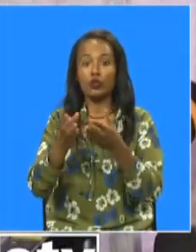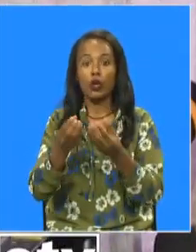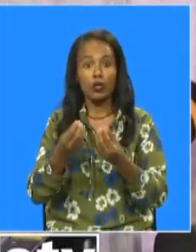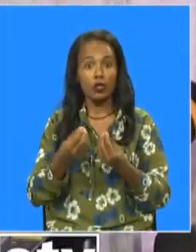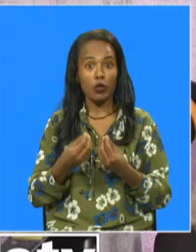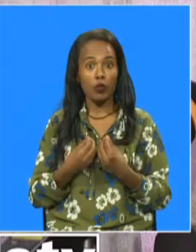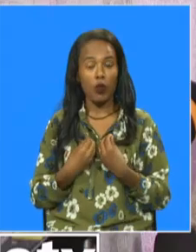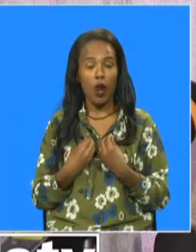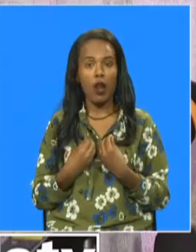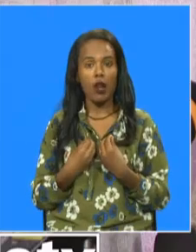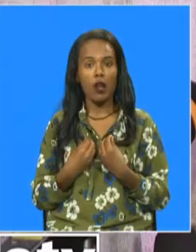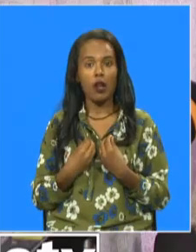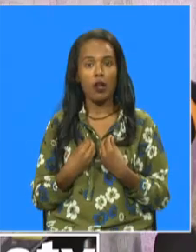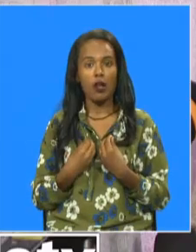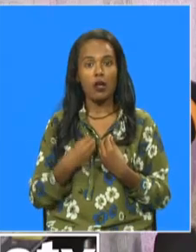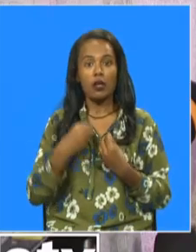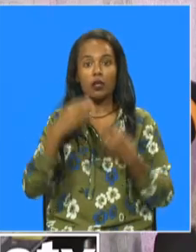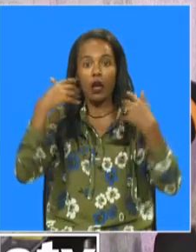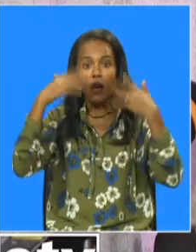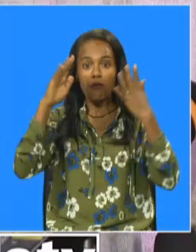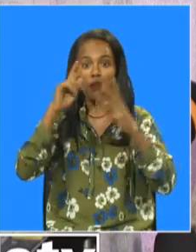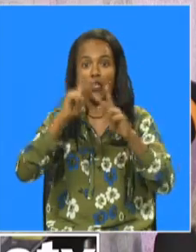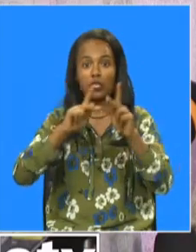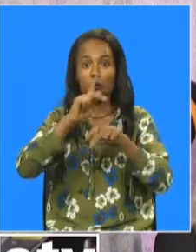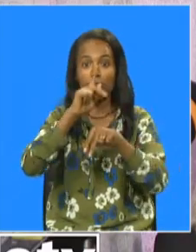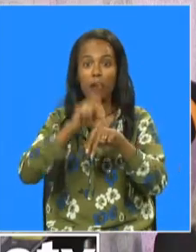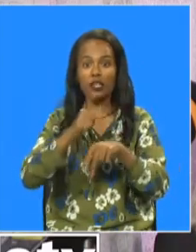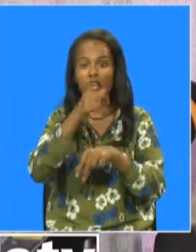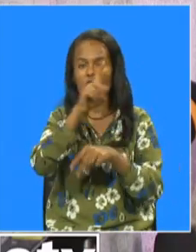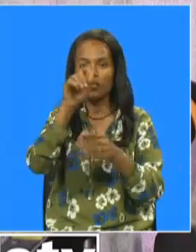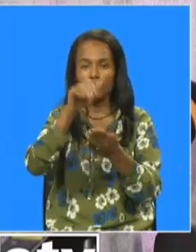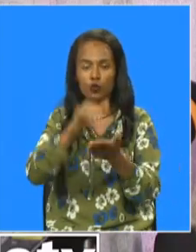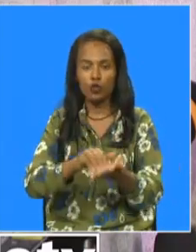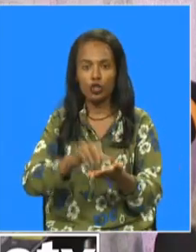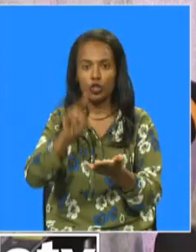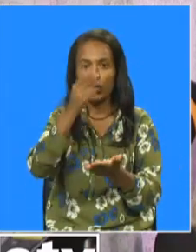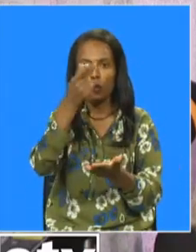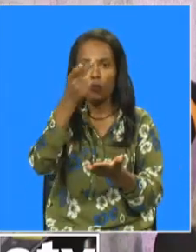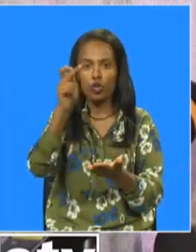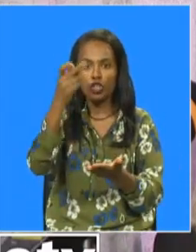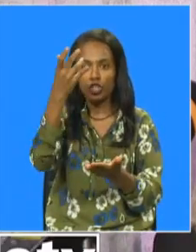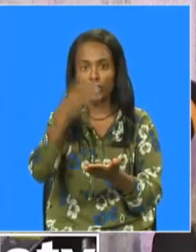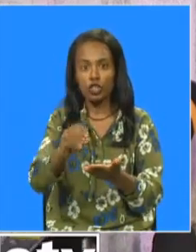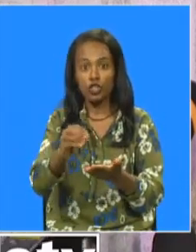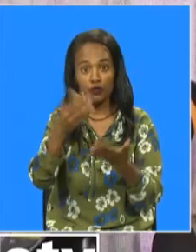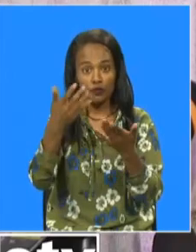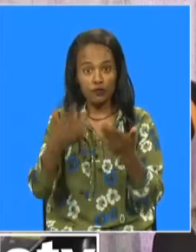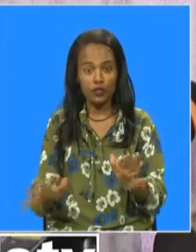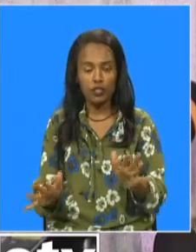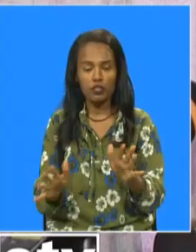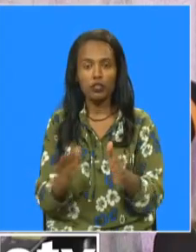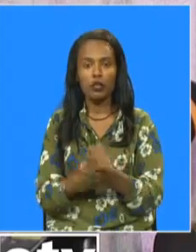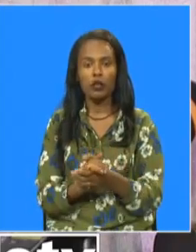ሰጥቶናል። የአፋር ህዝብ ፓርቲ የ100 ሺህ ብር የቦንድ ግዢ አከናውኗል።